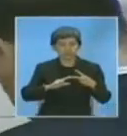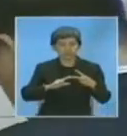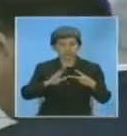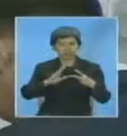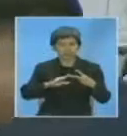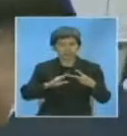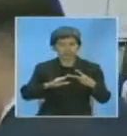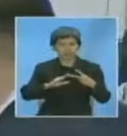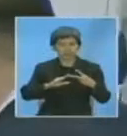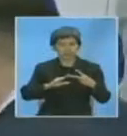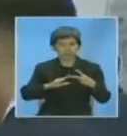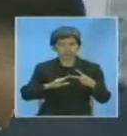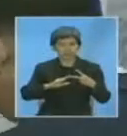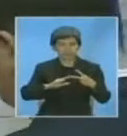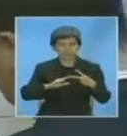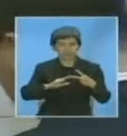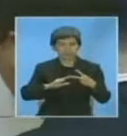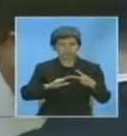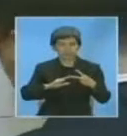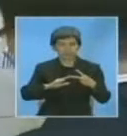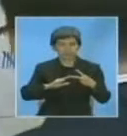สุรชัย